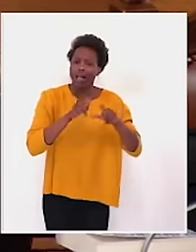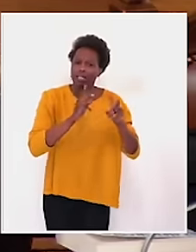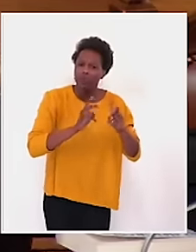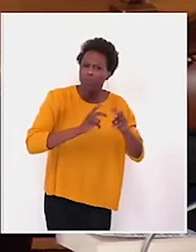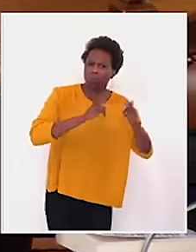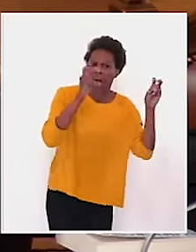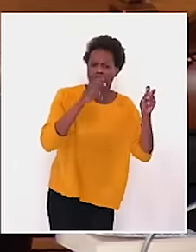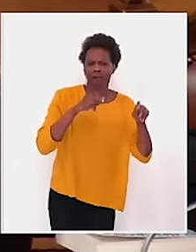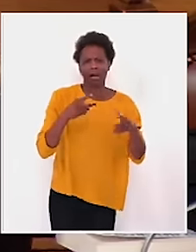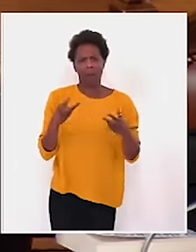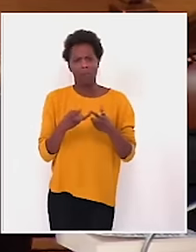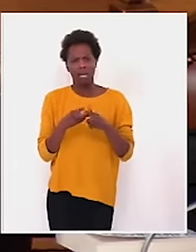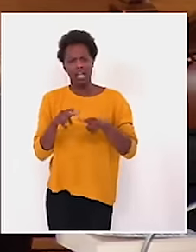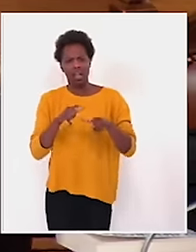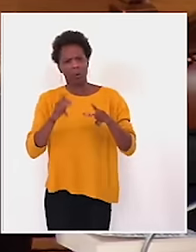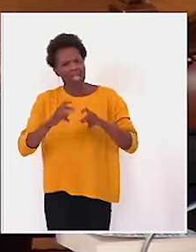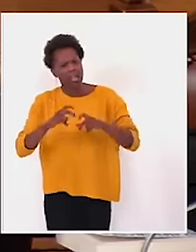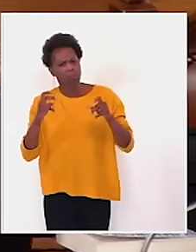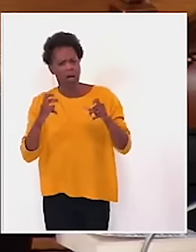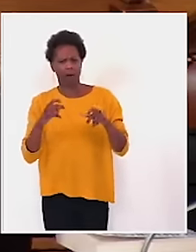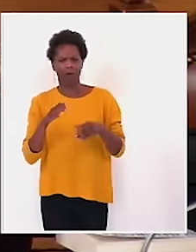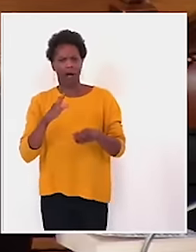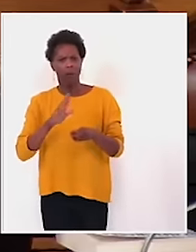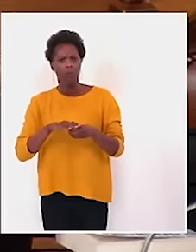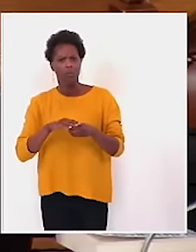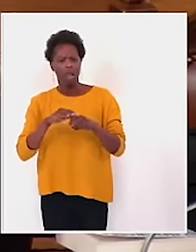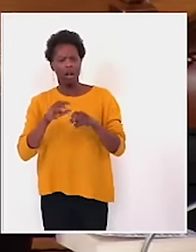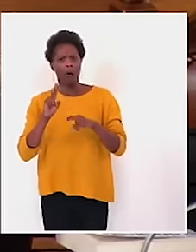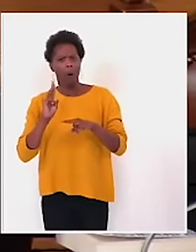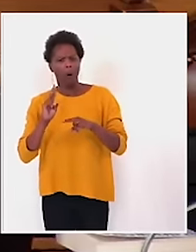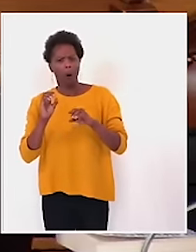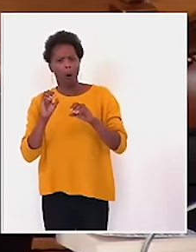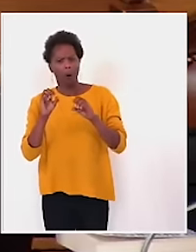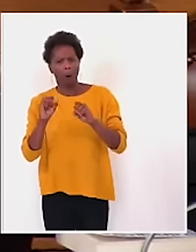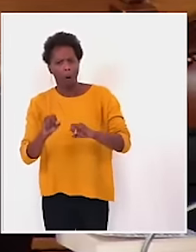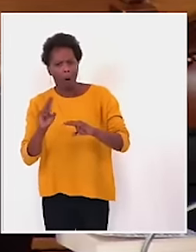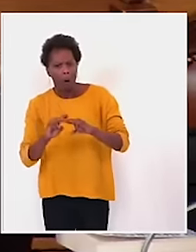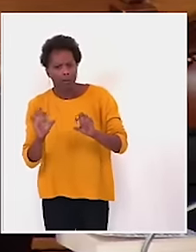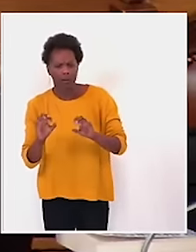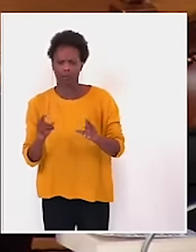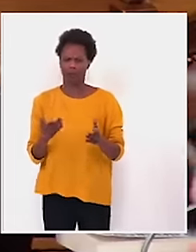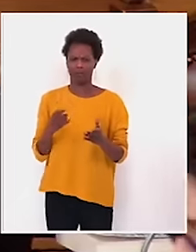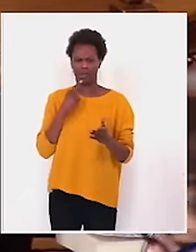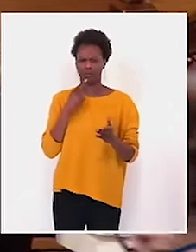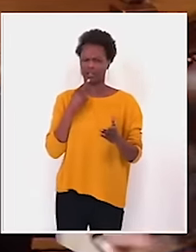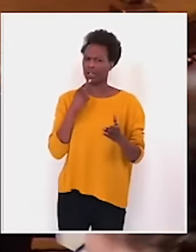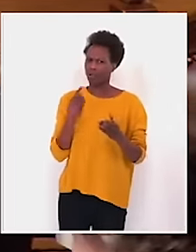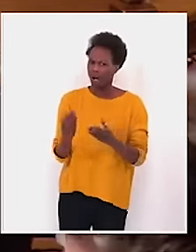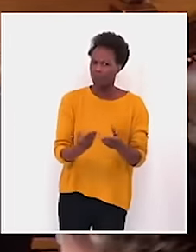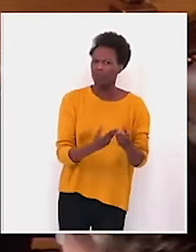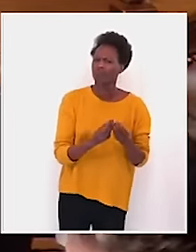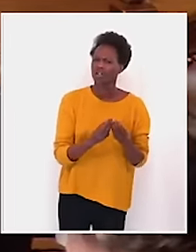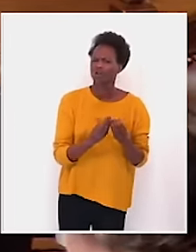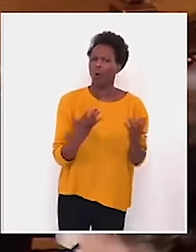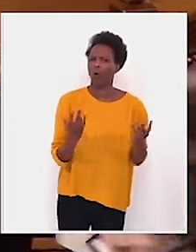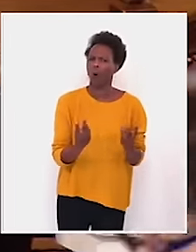d'explication, il n'y a pas d'entretien poubelle. Enfin, c'est souvent c'est pas que ça, mais il y a aussi ça, et il y a un mécontentement pas mal du côté des habitants à Grand Parc et aux Aubiers. Donc